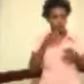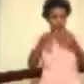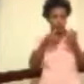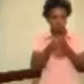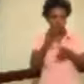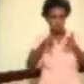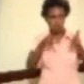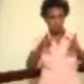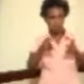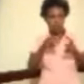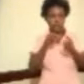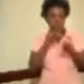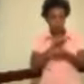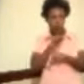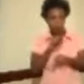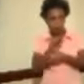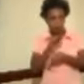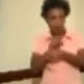terre,